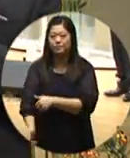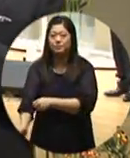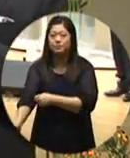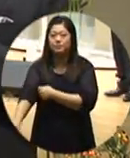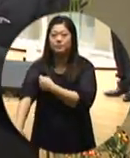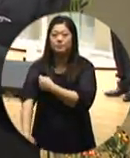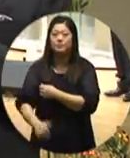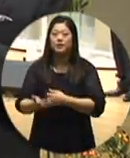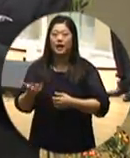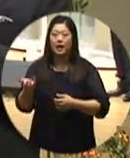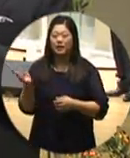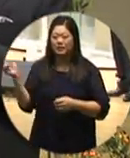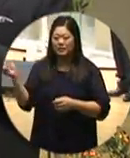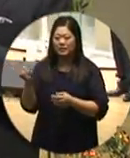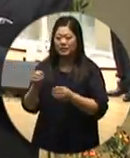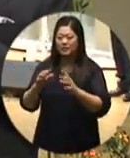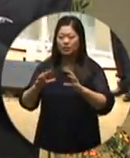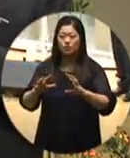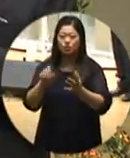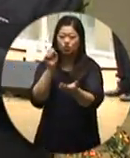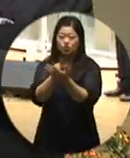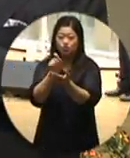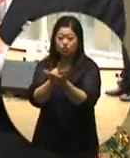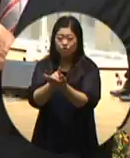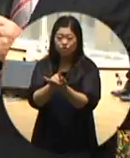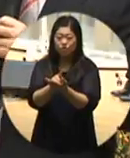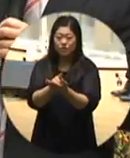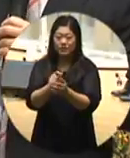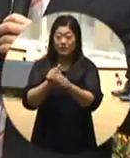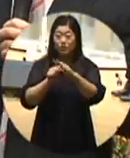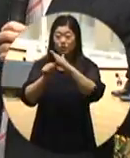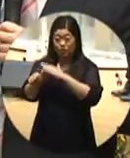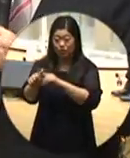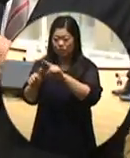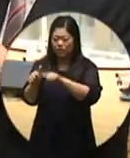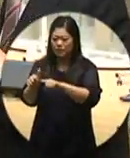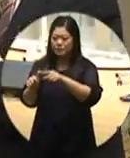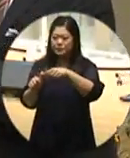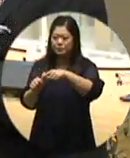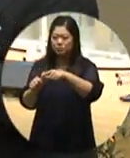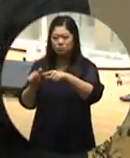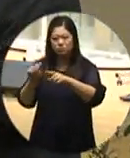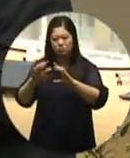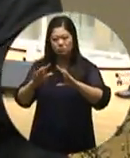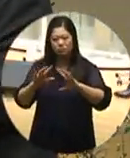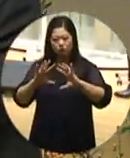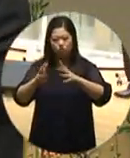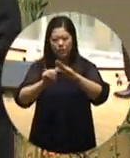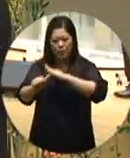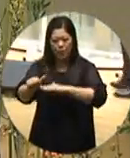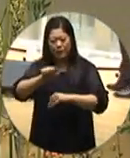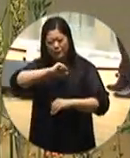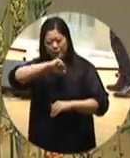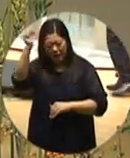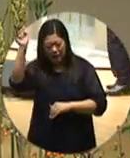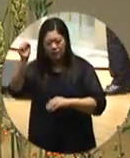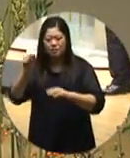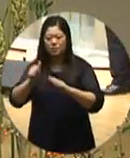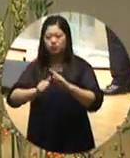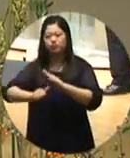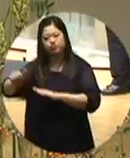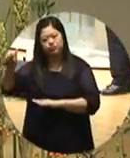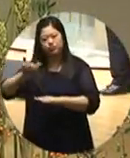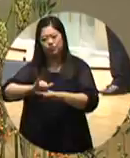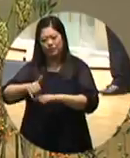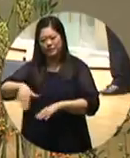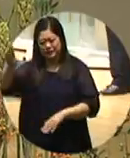아까 인사했는데 세계적인 축구 선수 되겠죠. 뽑혀 가는데요, 지금. So one of our soccer players, Kim Geun-ho, I know that he's going to be a